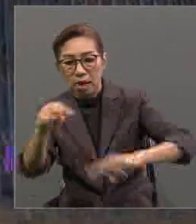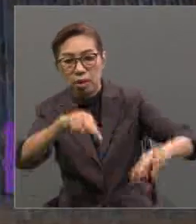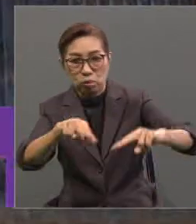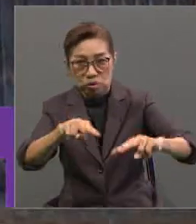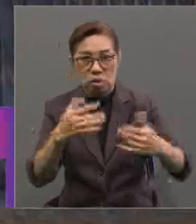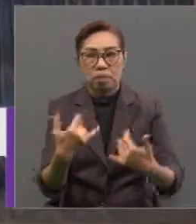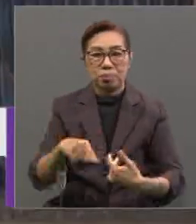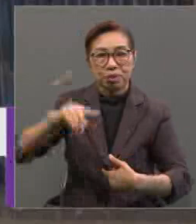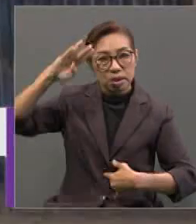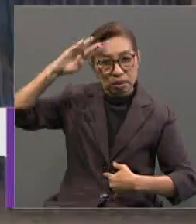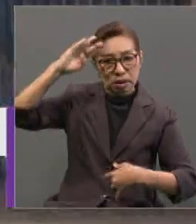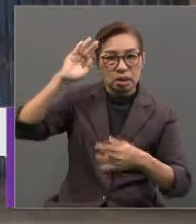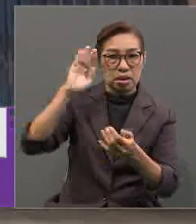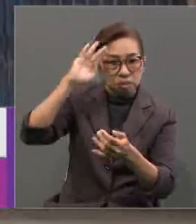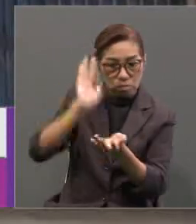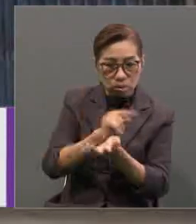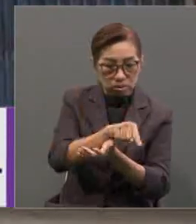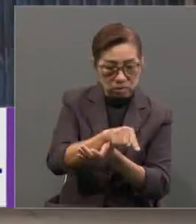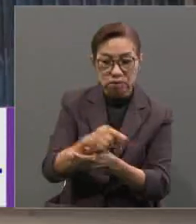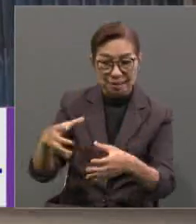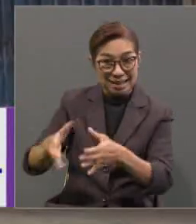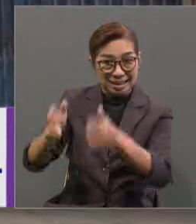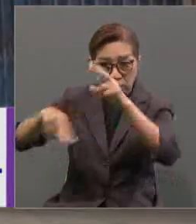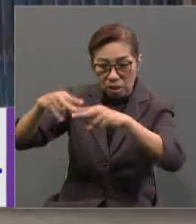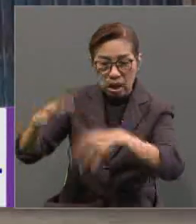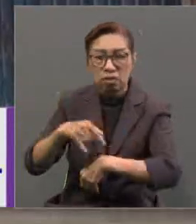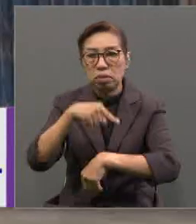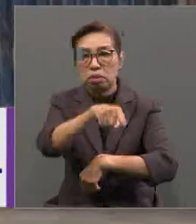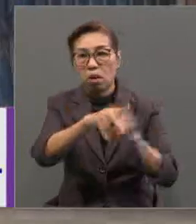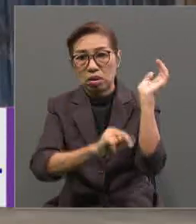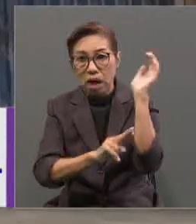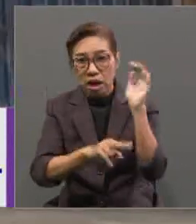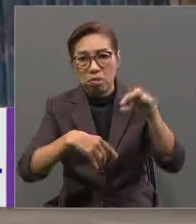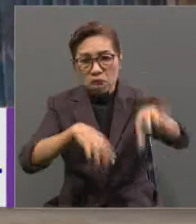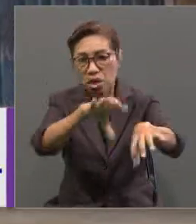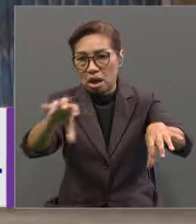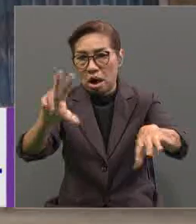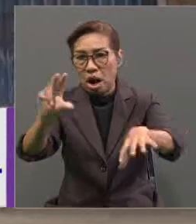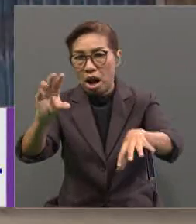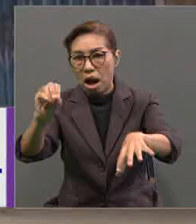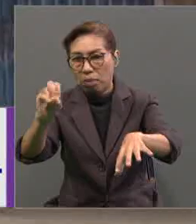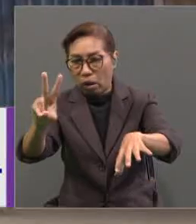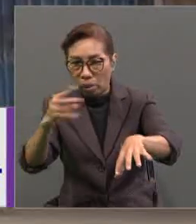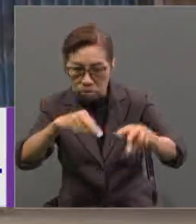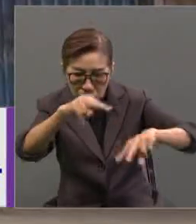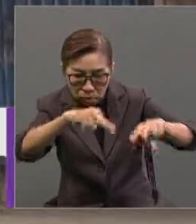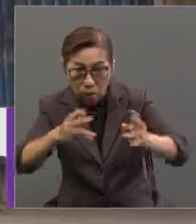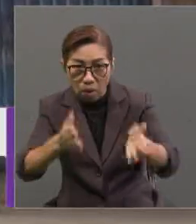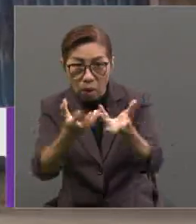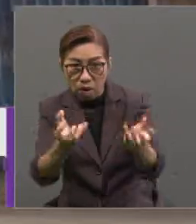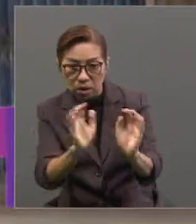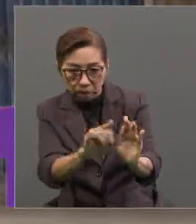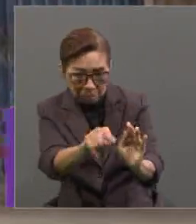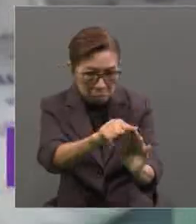เจ้าหน้าที่หน่วยงานความมั่นคงก็ได้เข้าตรวจสอบโกดังอีก 52แห่งในจังหวัดนราธิวาสครับว่าที่ใดมีสภาพที่สุ่มเสี่ยง